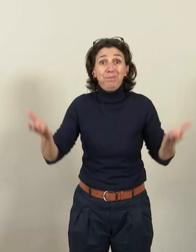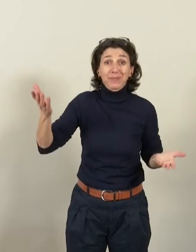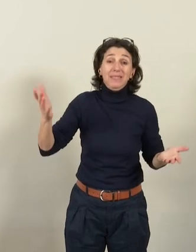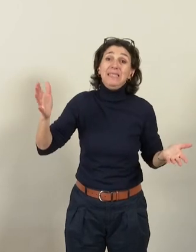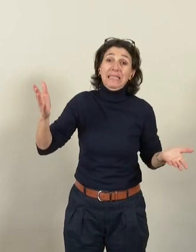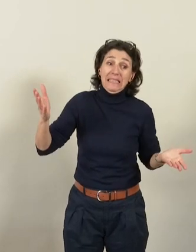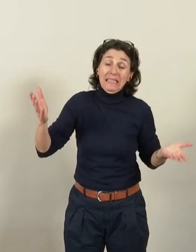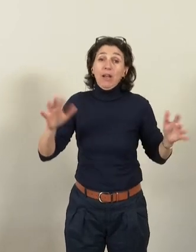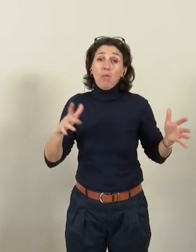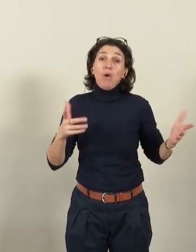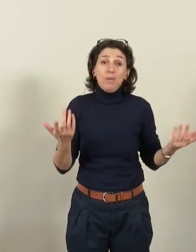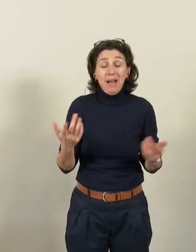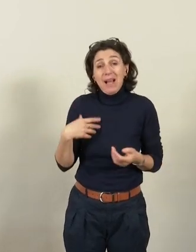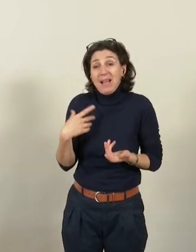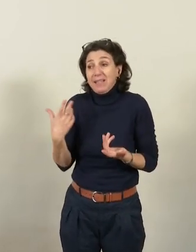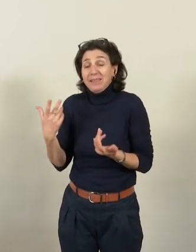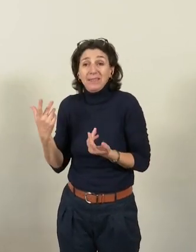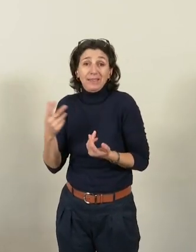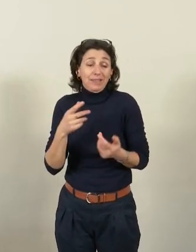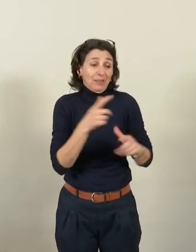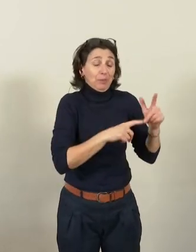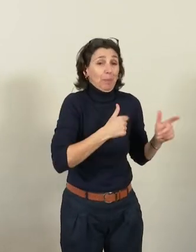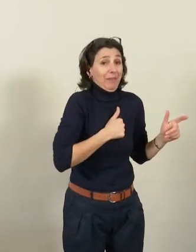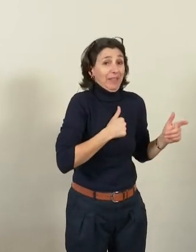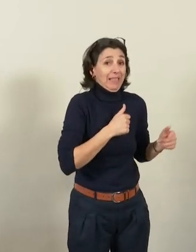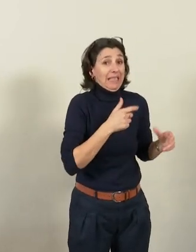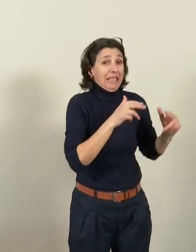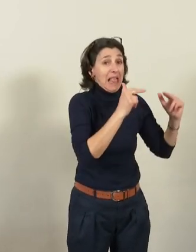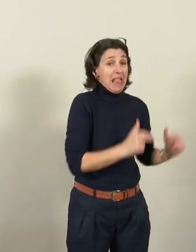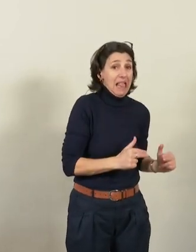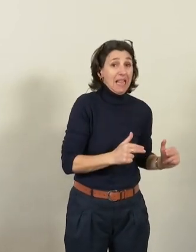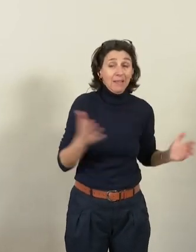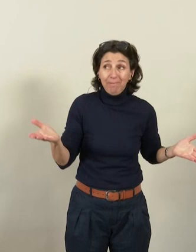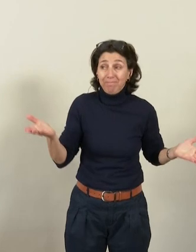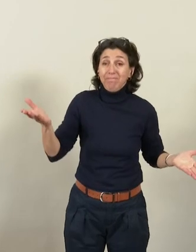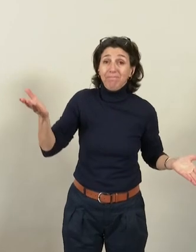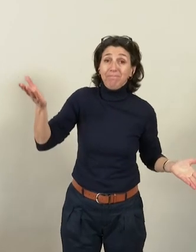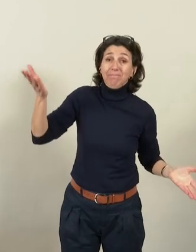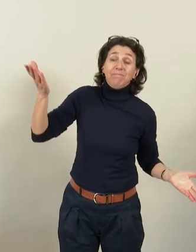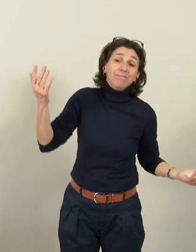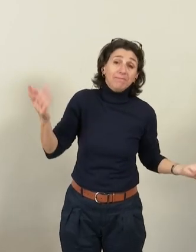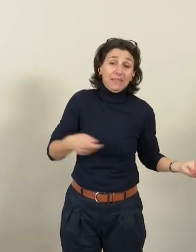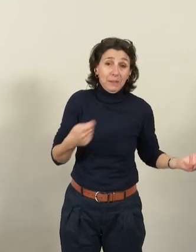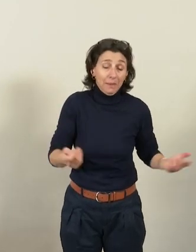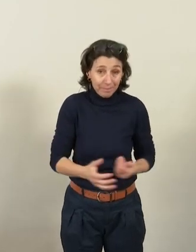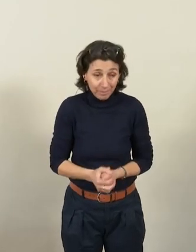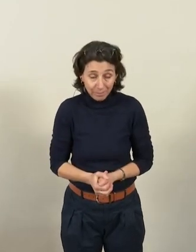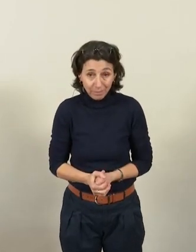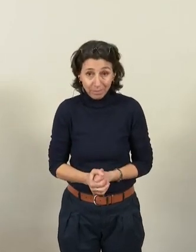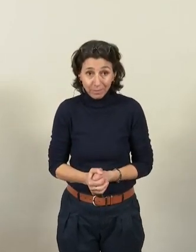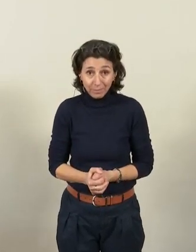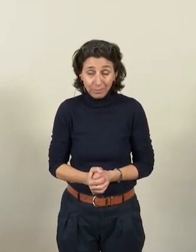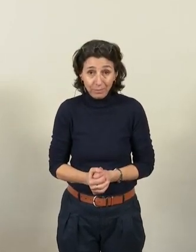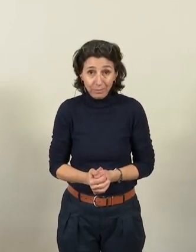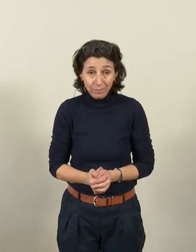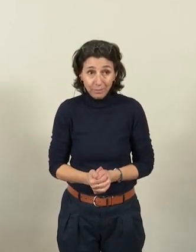du logement social pour permettre d'augmenter l'offre il est à rappeler également